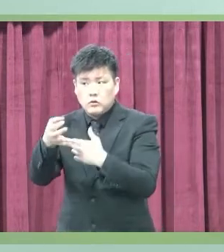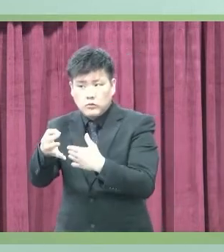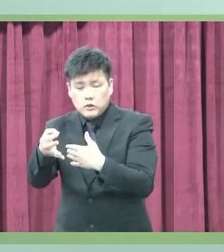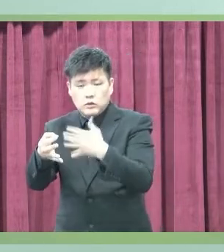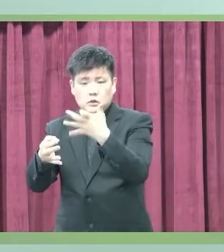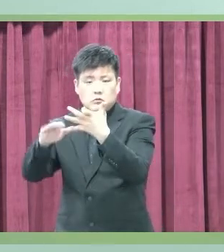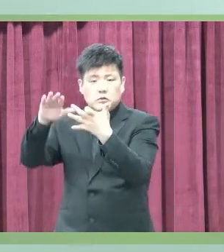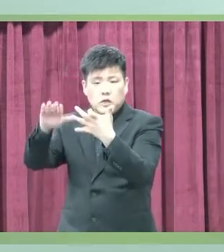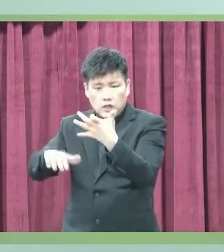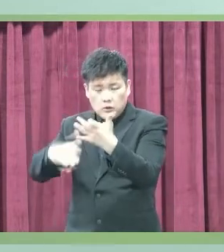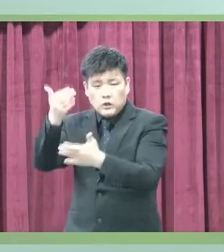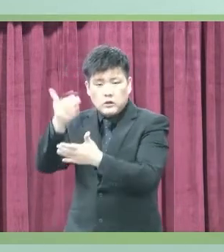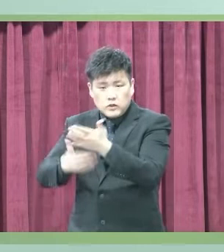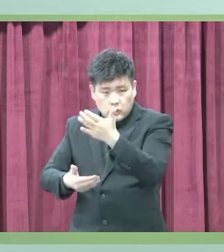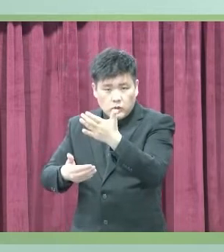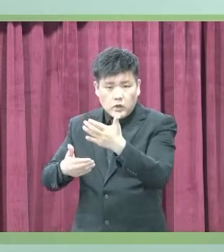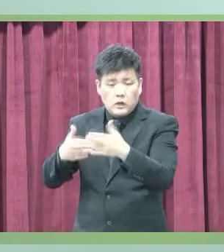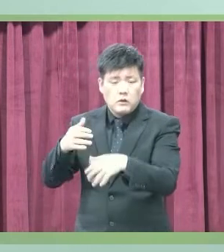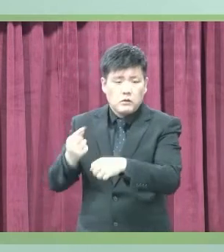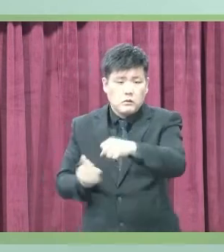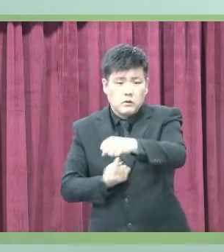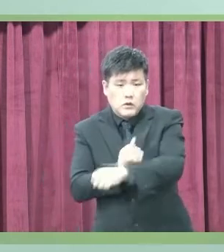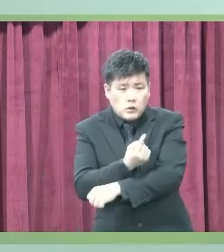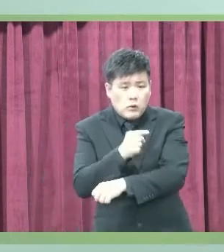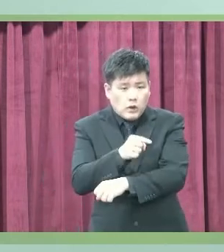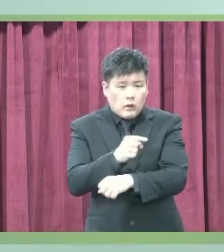19세 이하를 제외한 연령대에서 검진 수검자가 보다